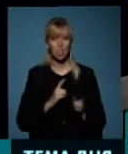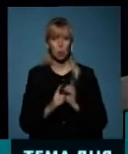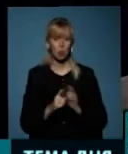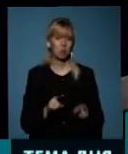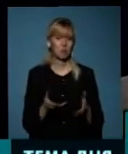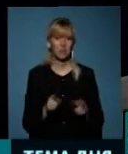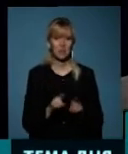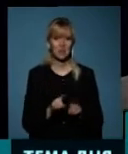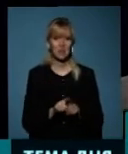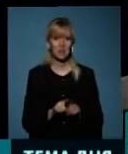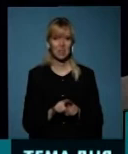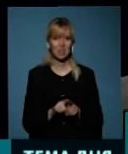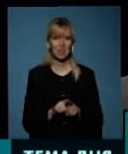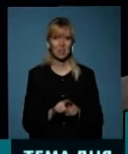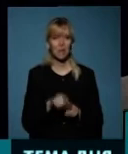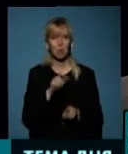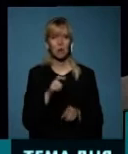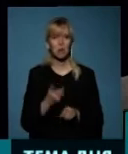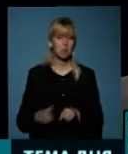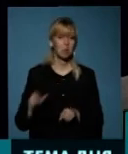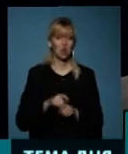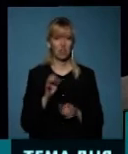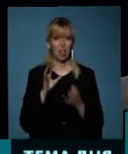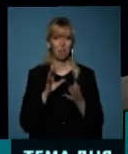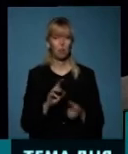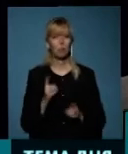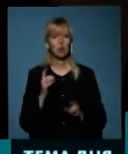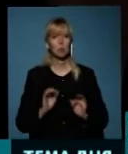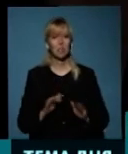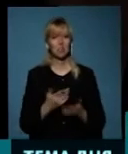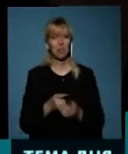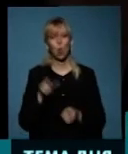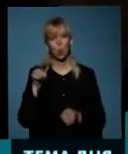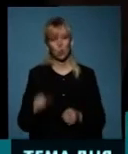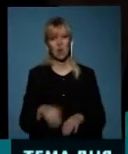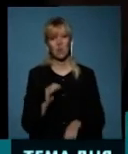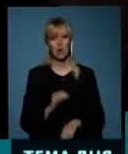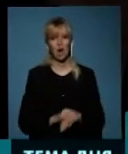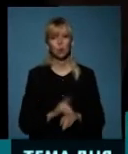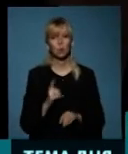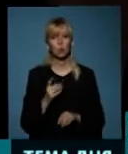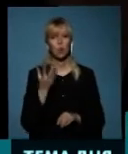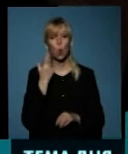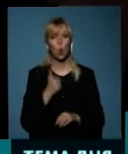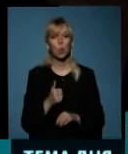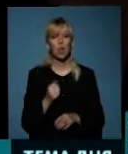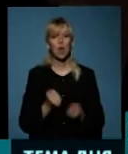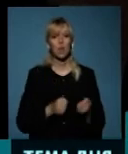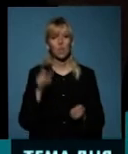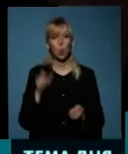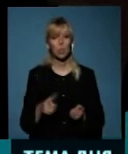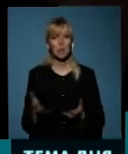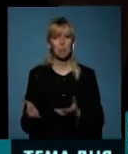рівно пасажирів більше в автобусах? Першим ділом це, напевно, людський фактор. Тому що коли водій